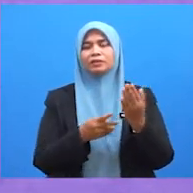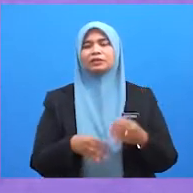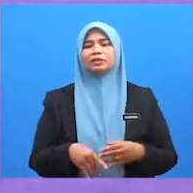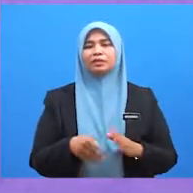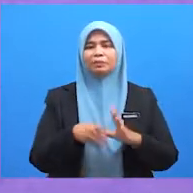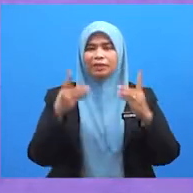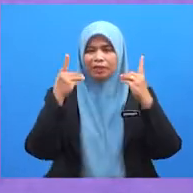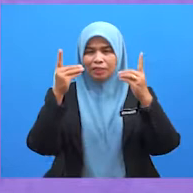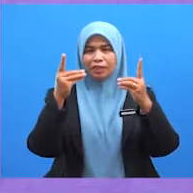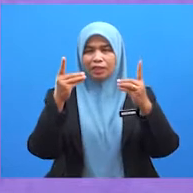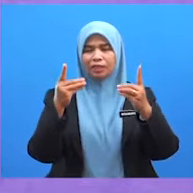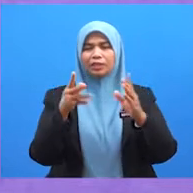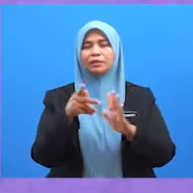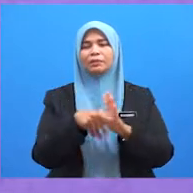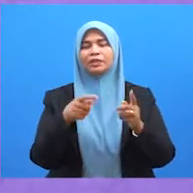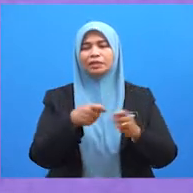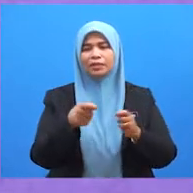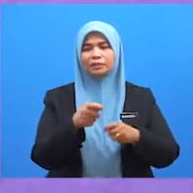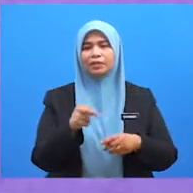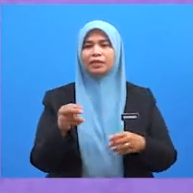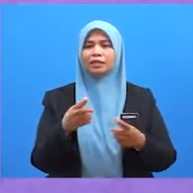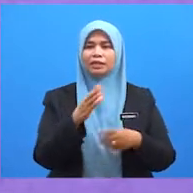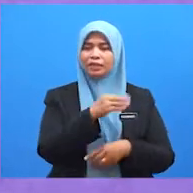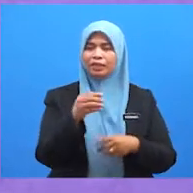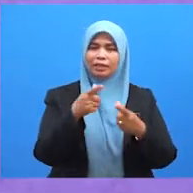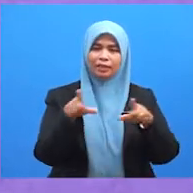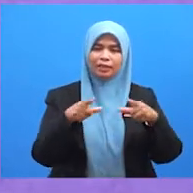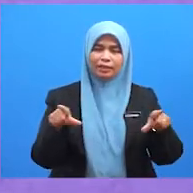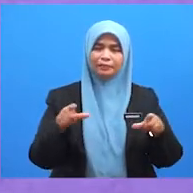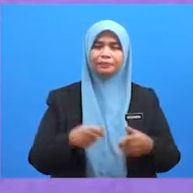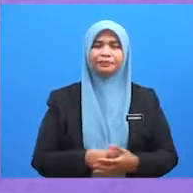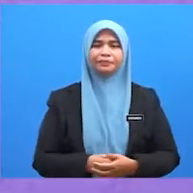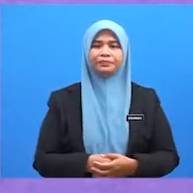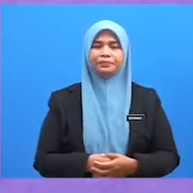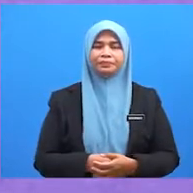kejuruteraan, pendidikan, pentadbiran dan yang lain-lain.